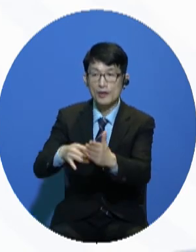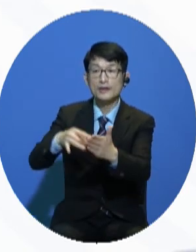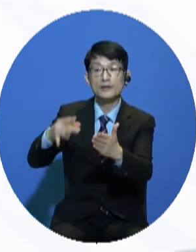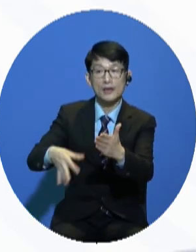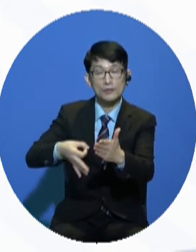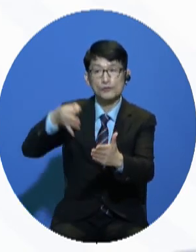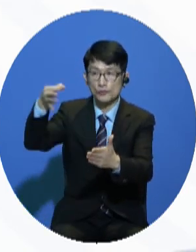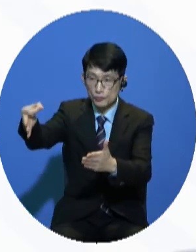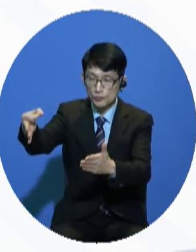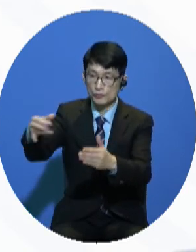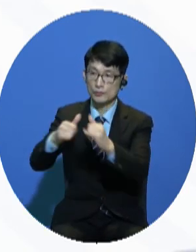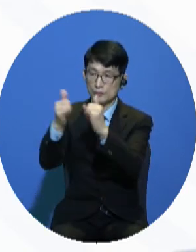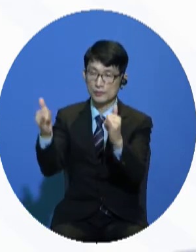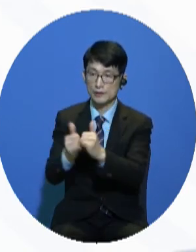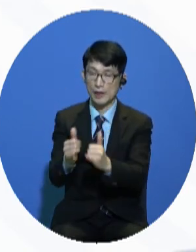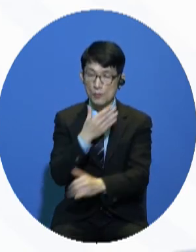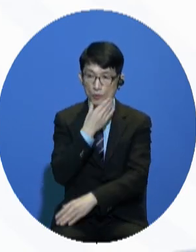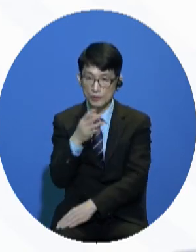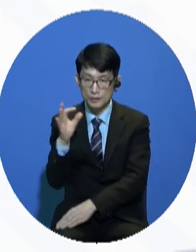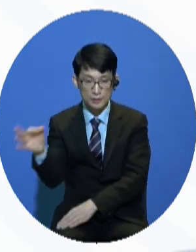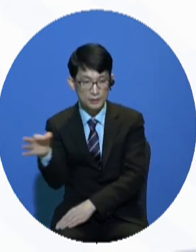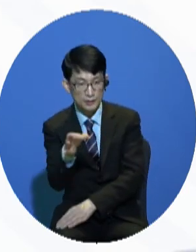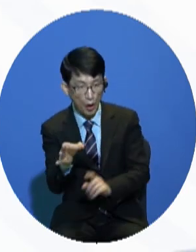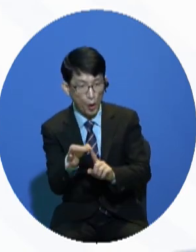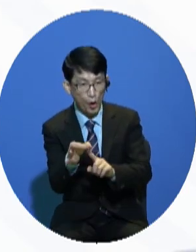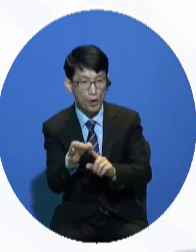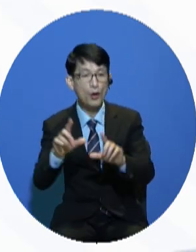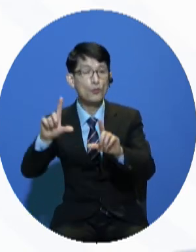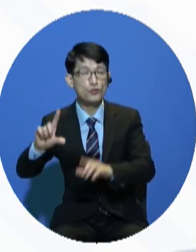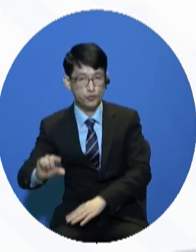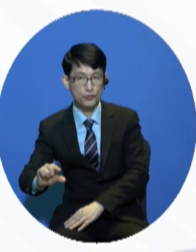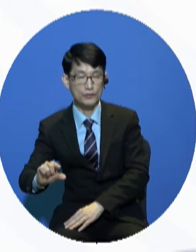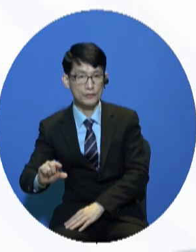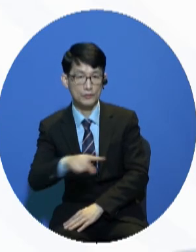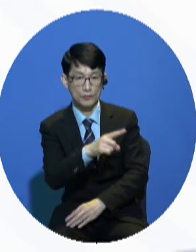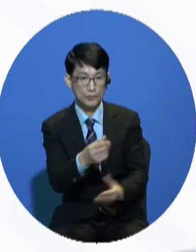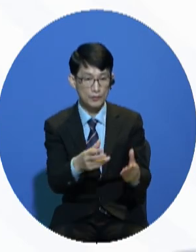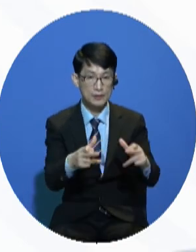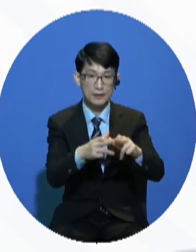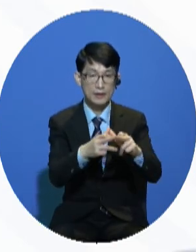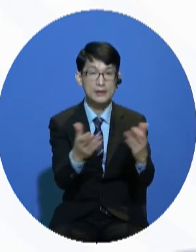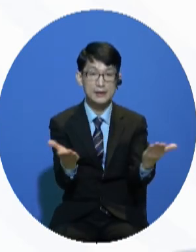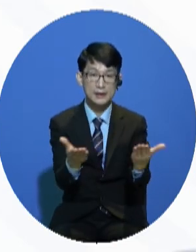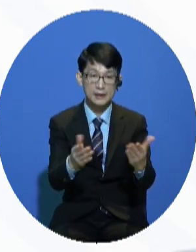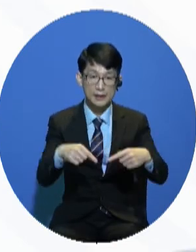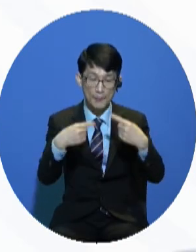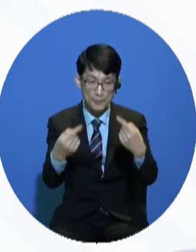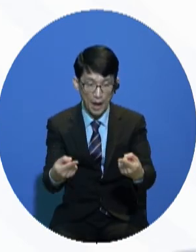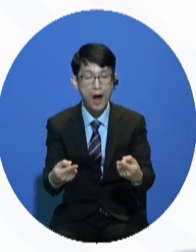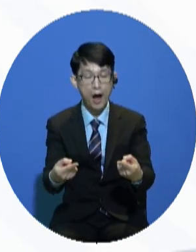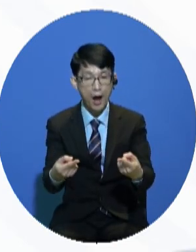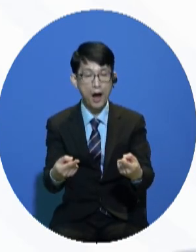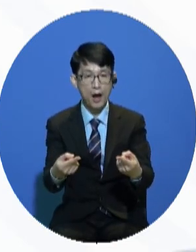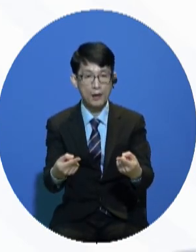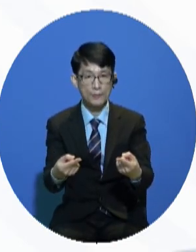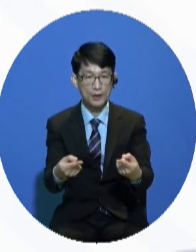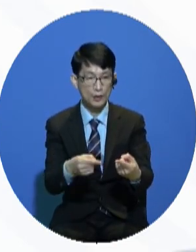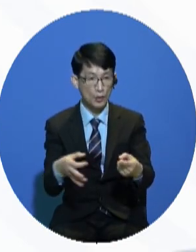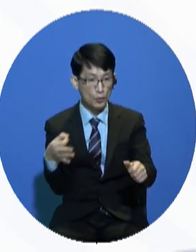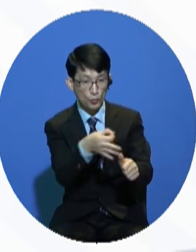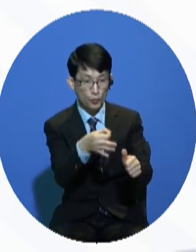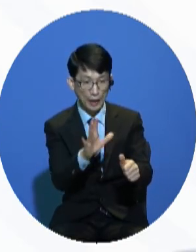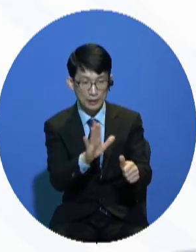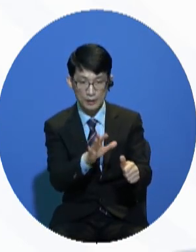국가의 사회복지 비용 지출을 줄일 수 있게 되고, 또 그 장애인이 또 일을 하게 되면서 국가에 세금을 내게 되고, 그렇게